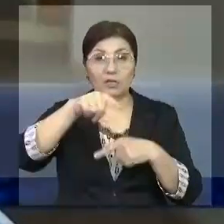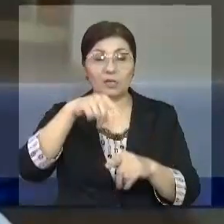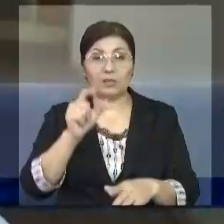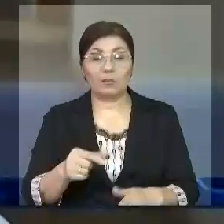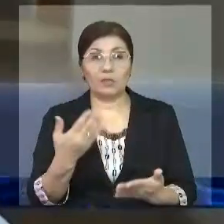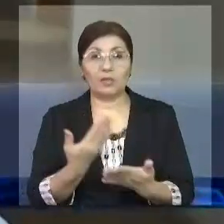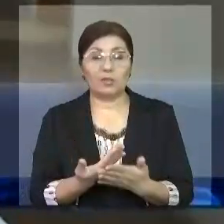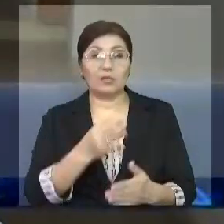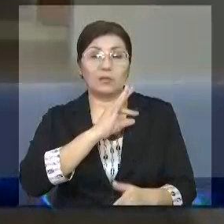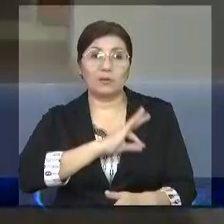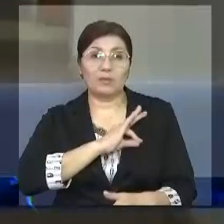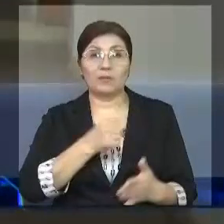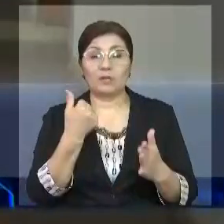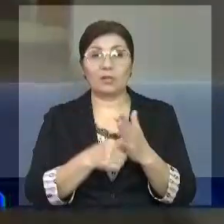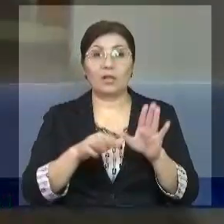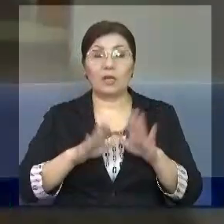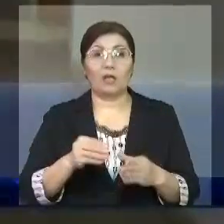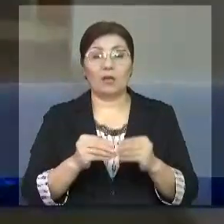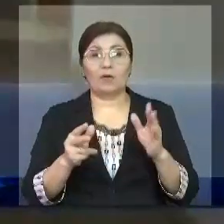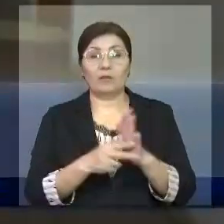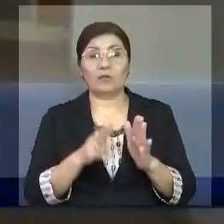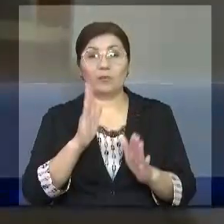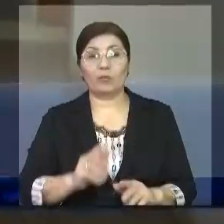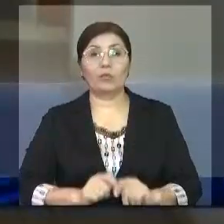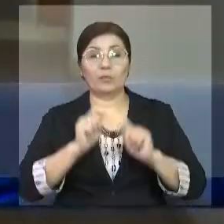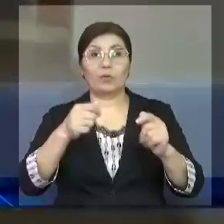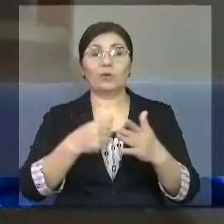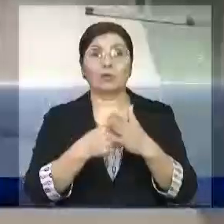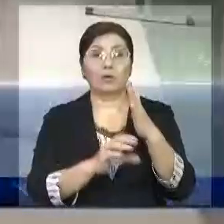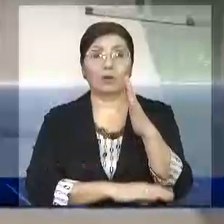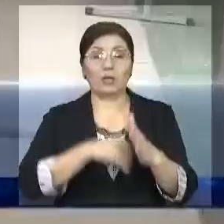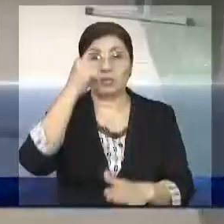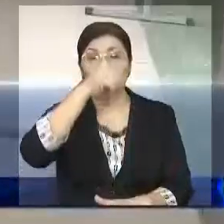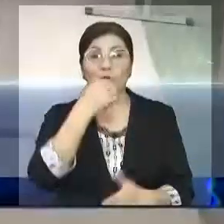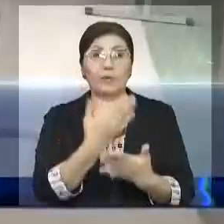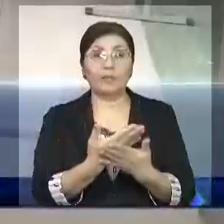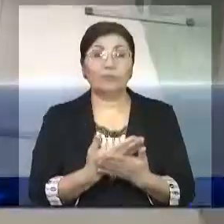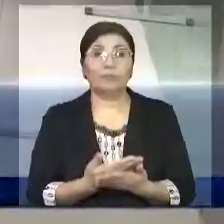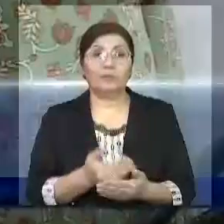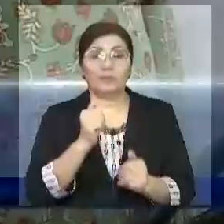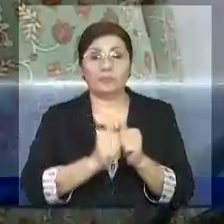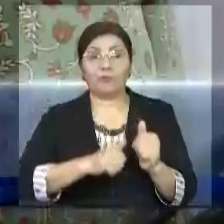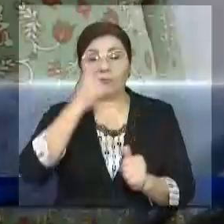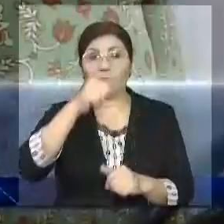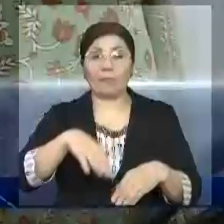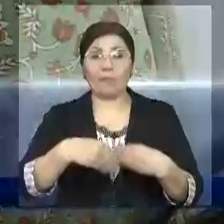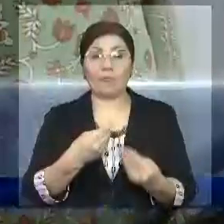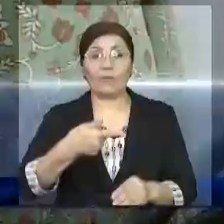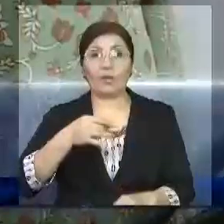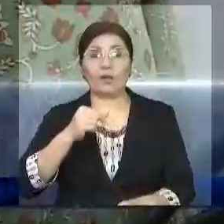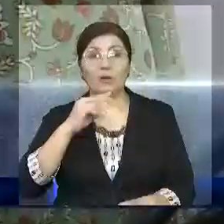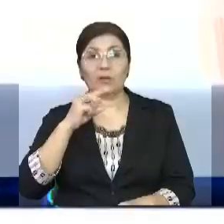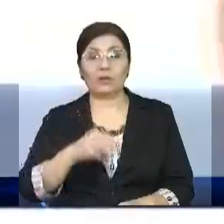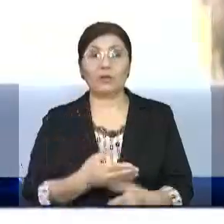сданы в эксплуатацию 6. Оставшиеся 18 будут открыты до конца года. Ежегодно за счет местного бюджета выделяются гранты на